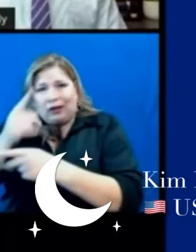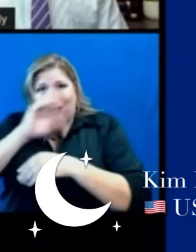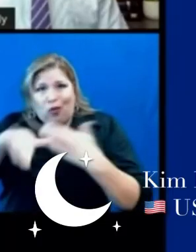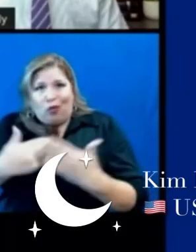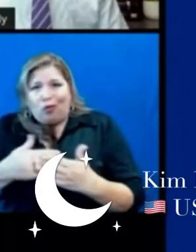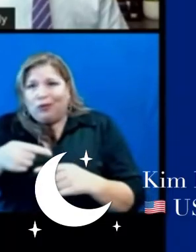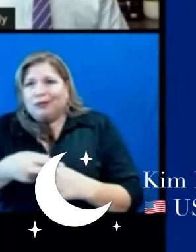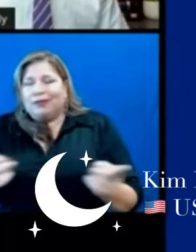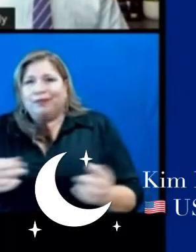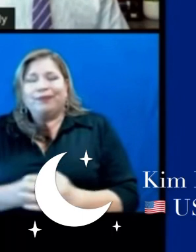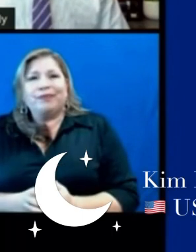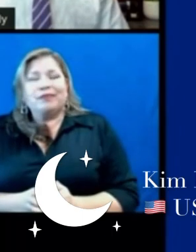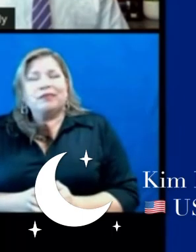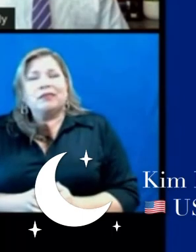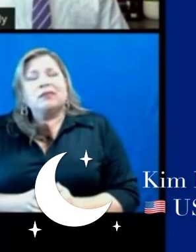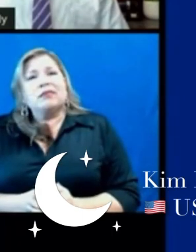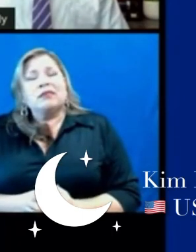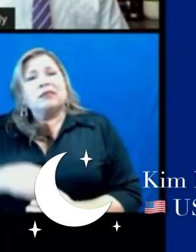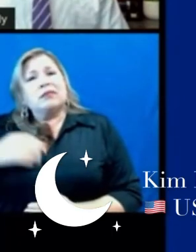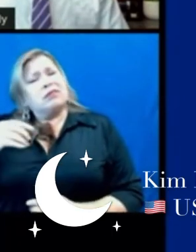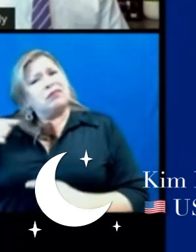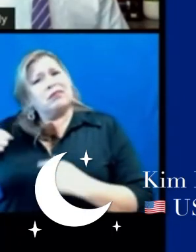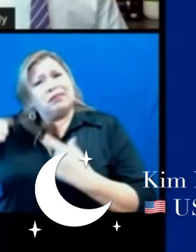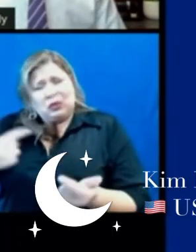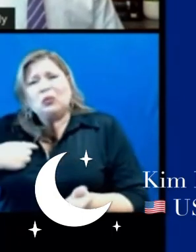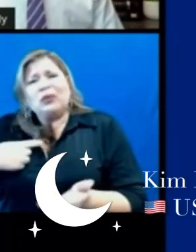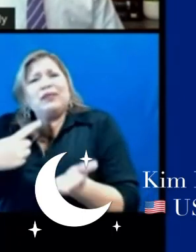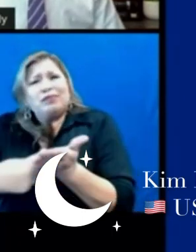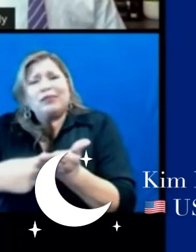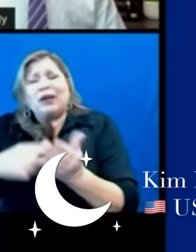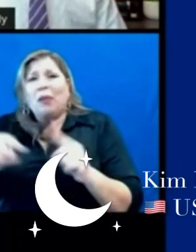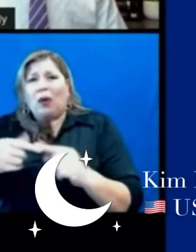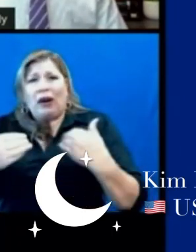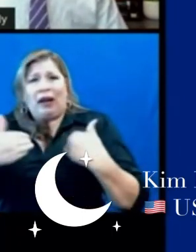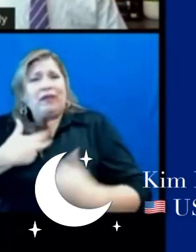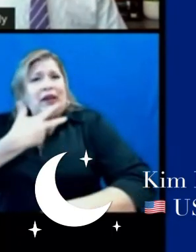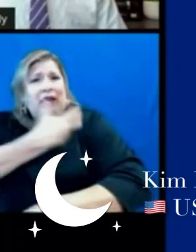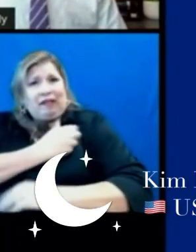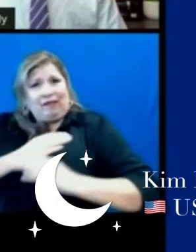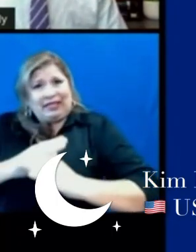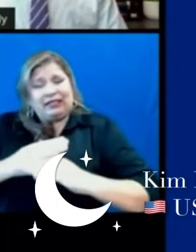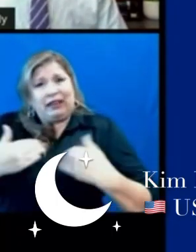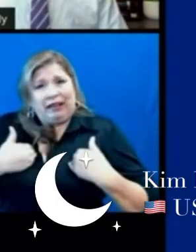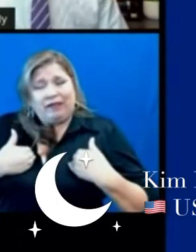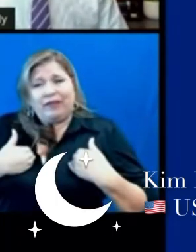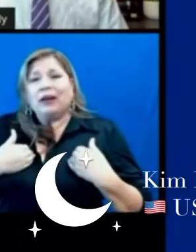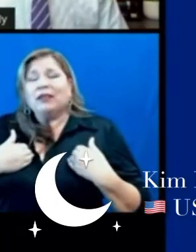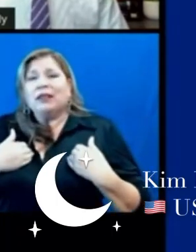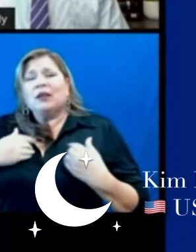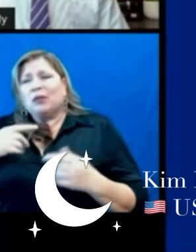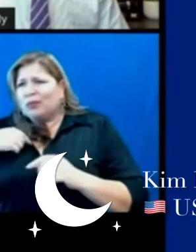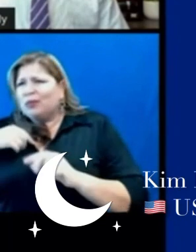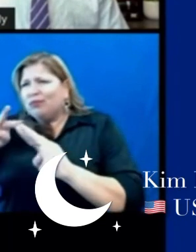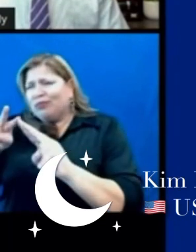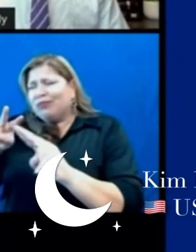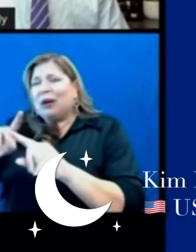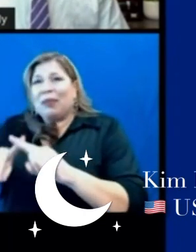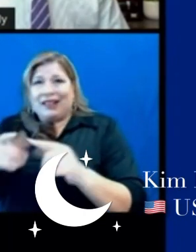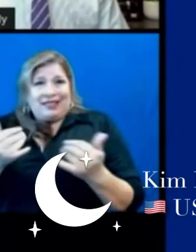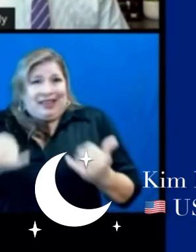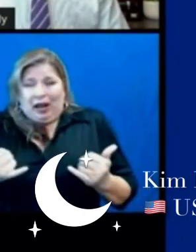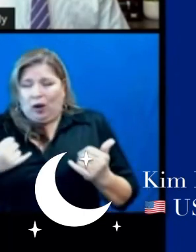thể phục vụ đồ ăn mang về các doanh nghiệp bán lẻ sẽ chỉ được phép có hai mươi phần trăm sức chứa